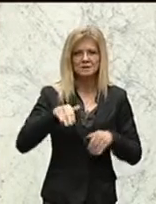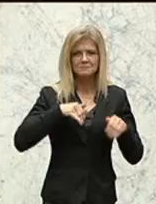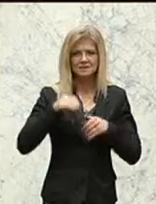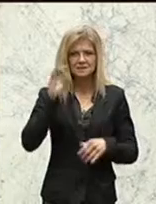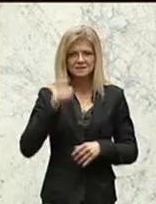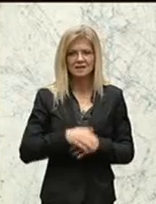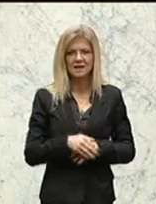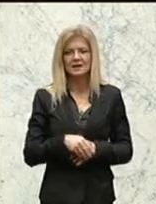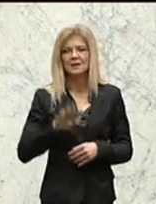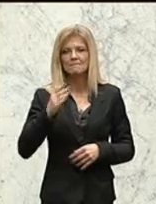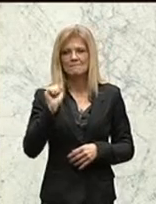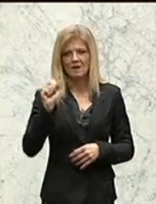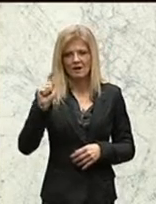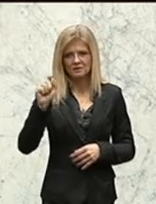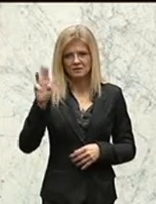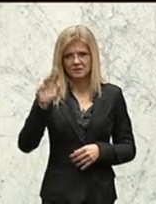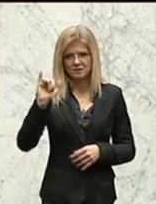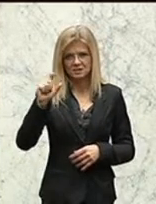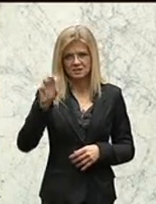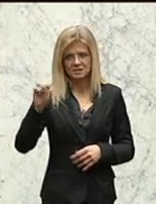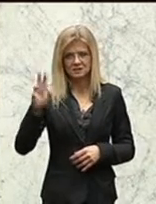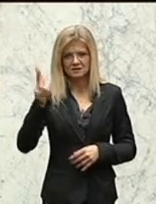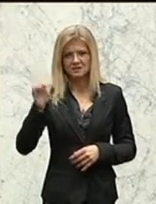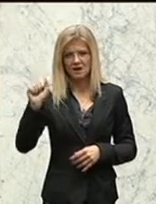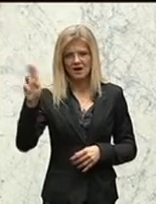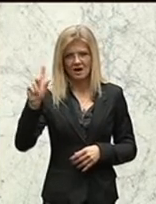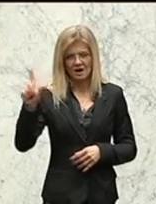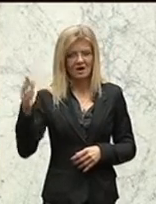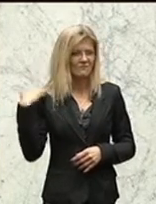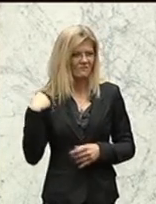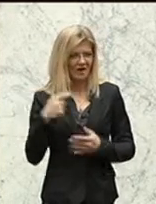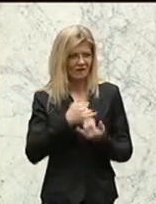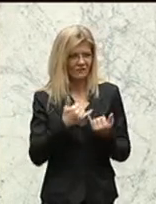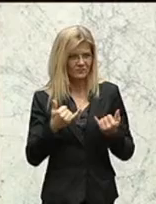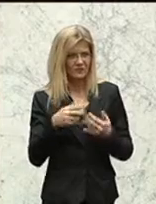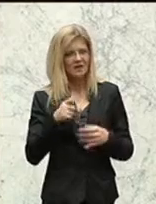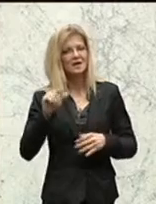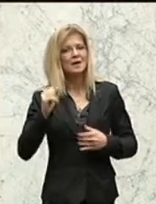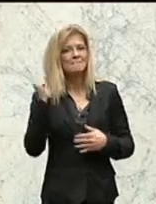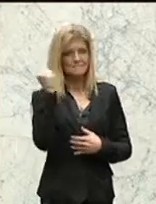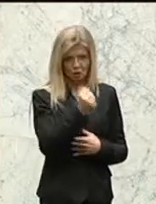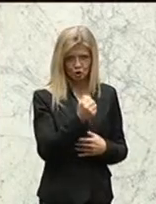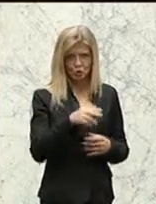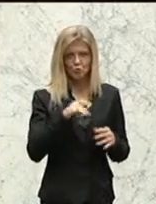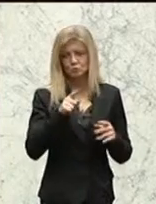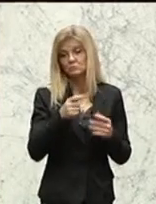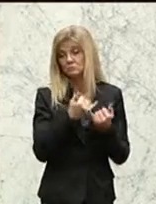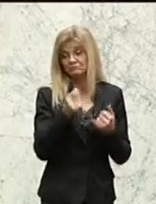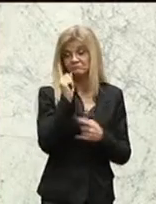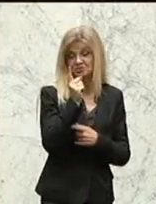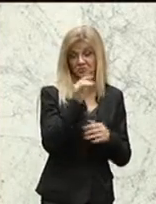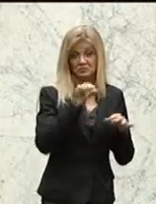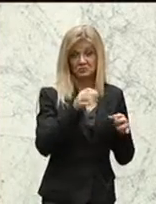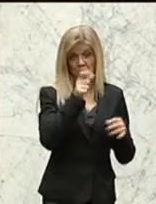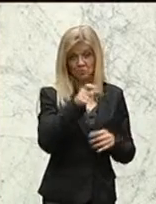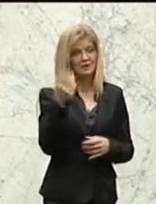Richter, Staatsanwälte und weiteres Gerichtspersonal bedroht worden sind. Die SPÖ bezeichnete das damals als erschreckend. Und ja, es